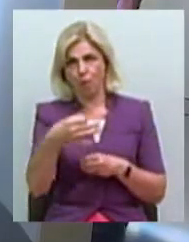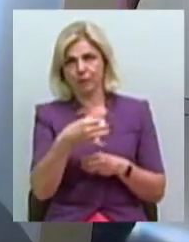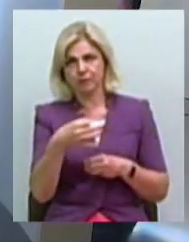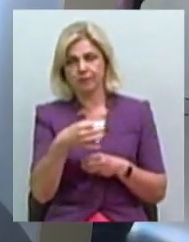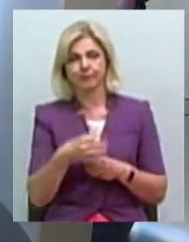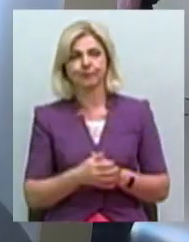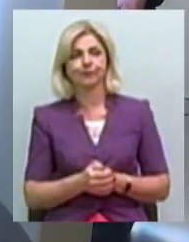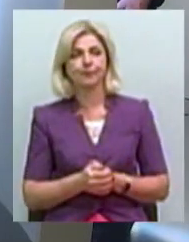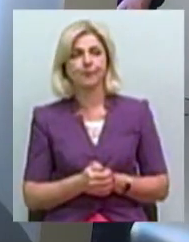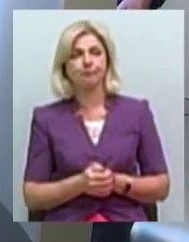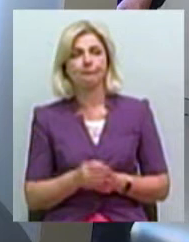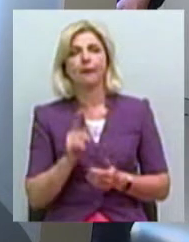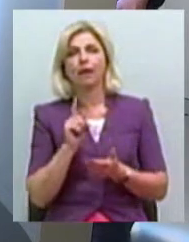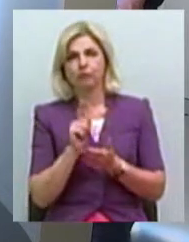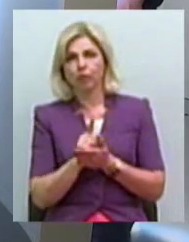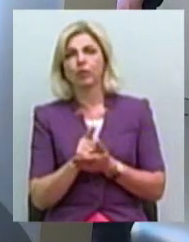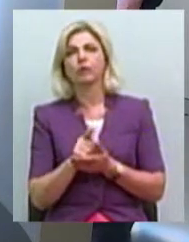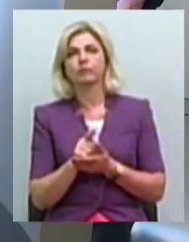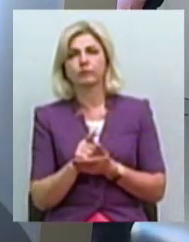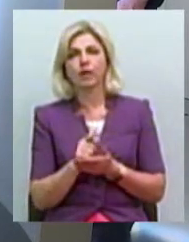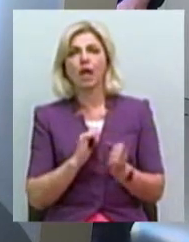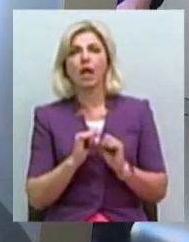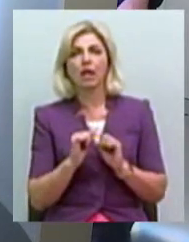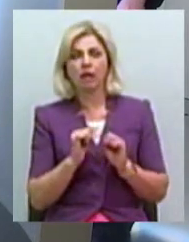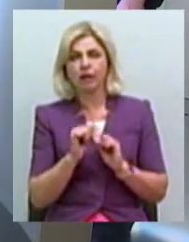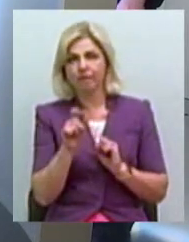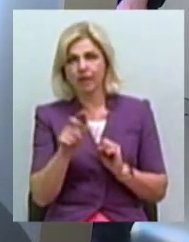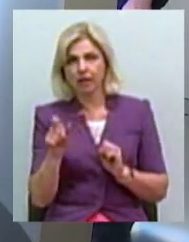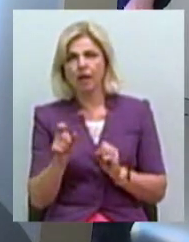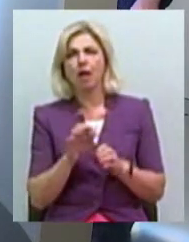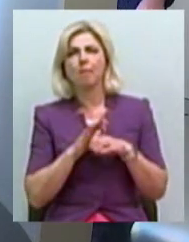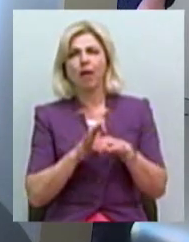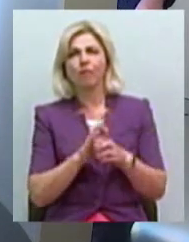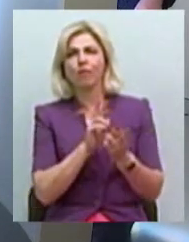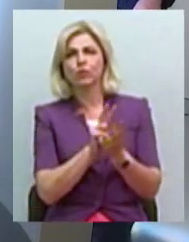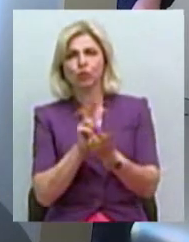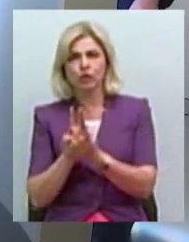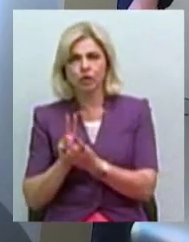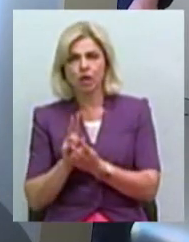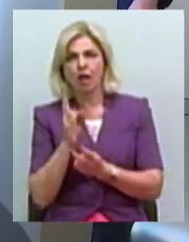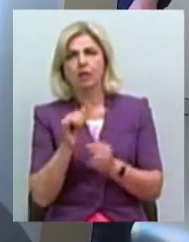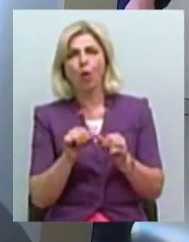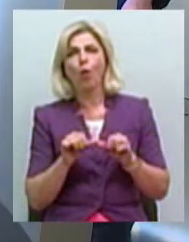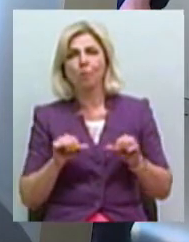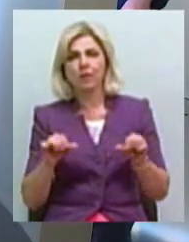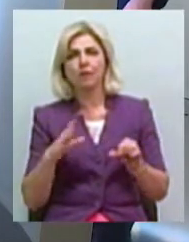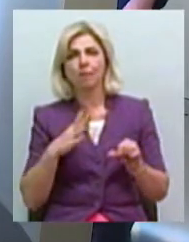плану, громади беруть участь. Керівники громад, проводяться якісь зустрічі. Так, звичайно, на комісії були